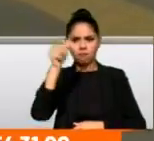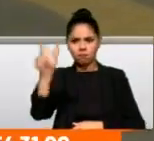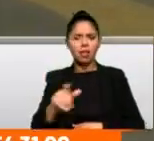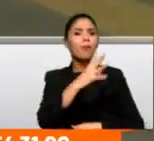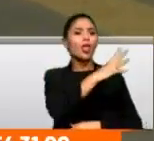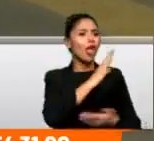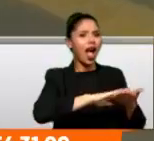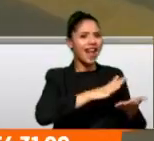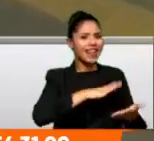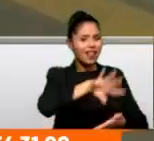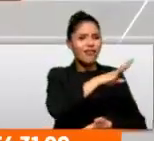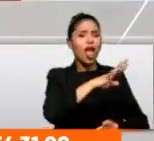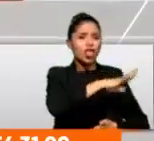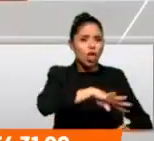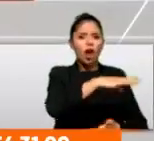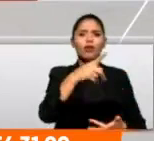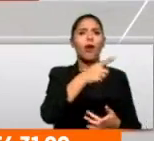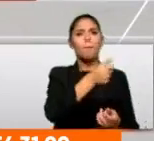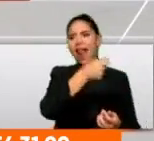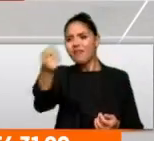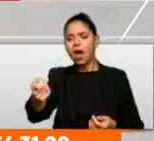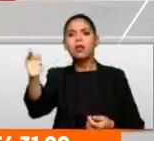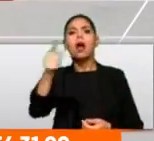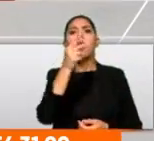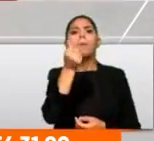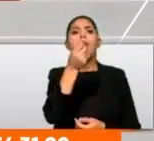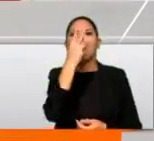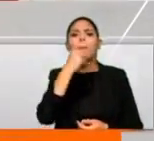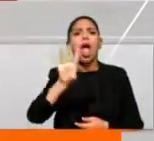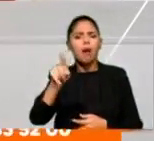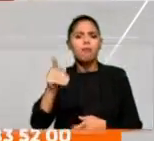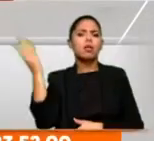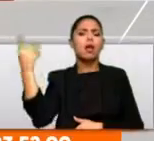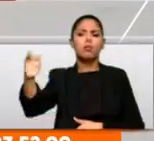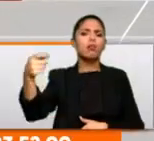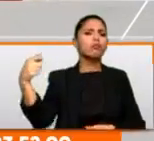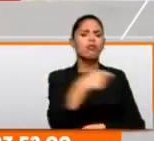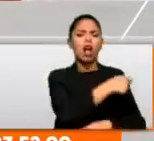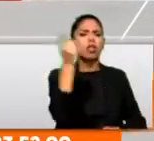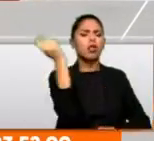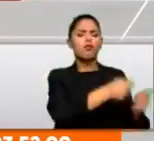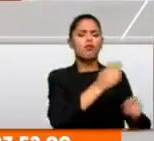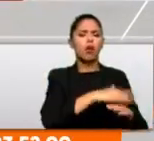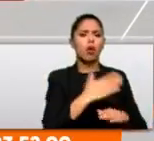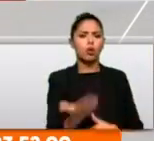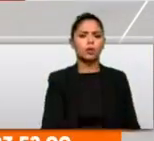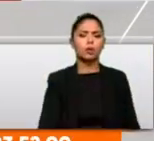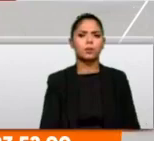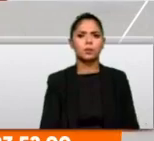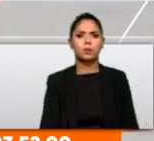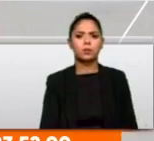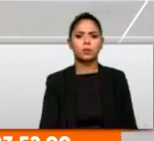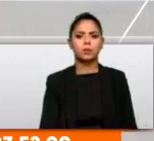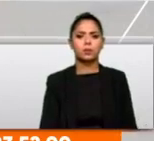de bıçak ve kalasla saldırdı. Rastgele sallamaya başlayınca burada zaten o halde insanlar da var, doluydu burası. Bir